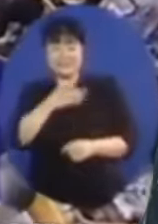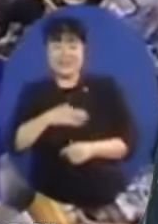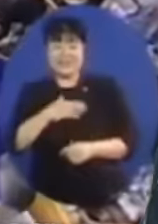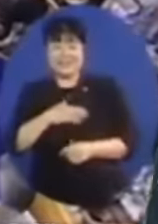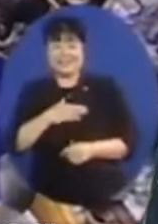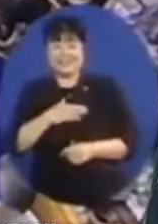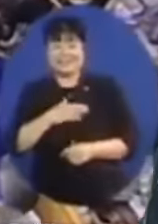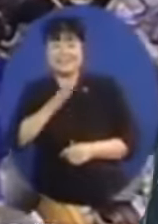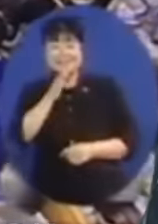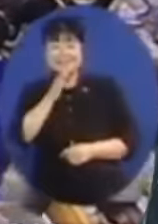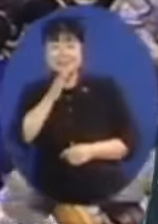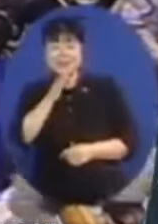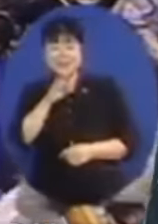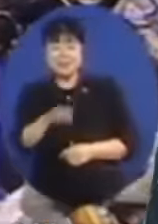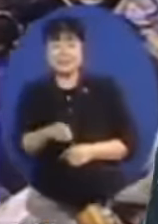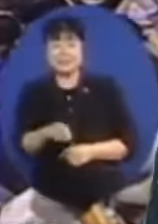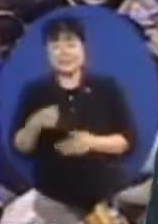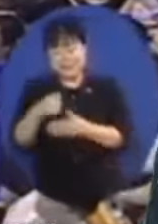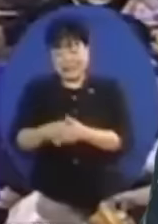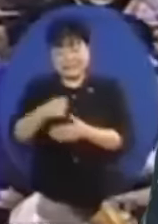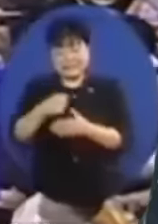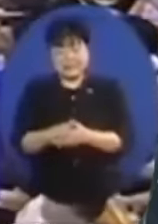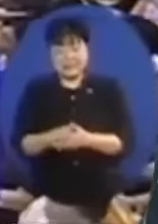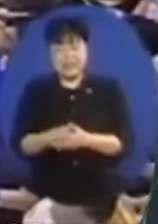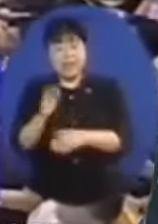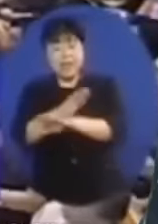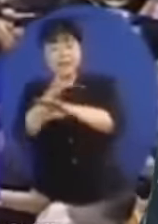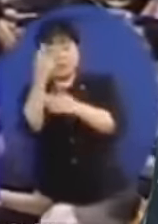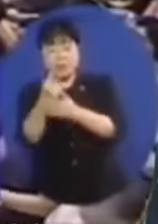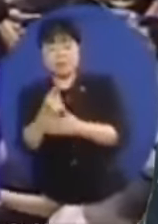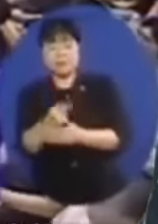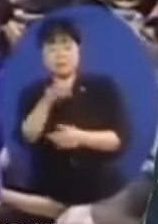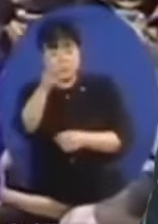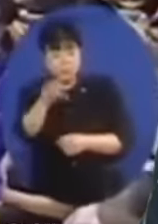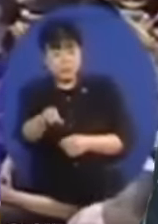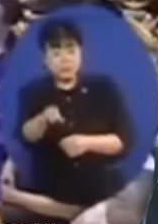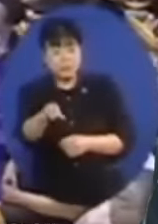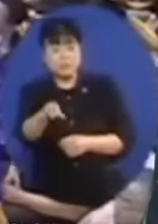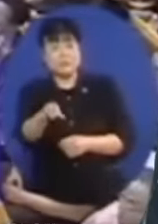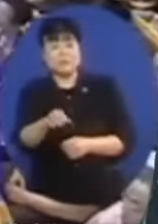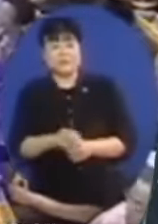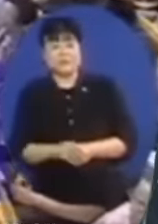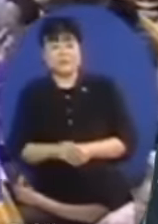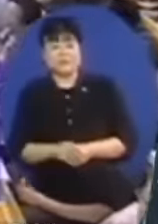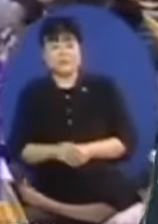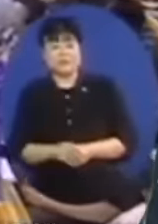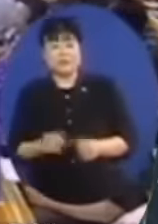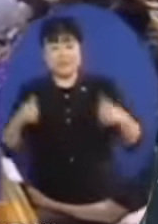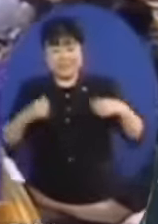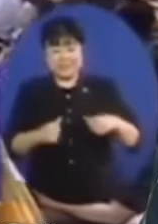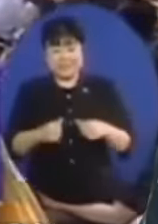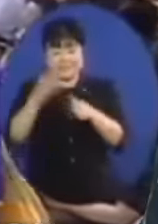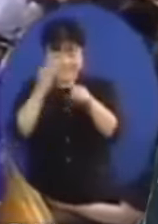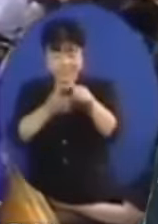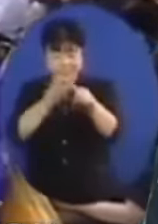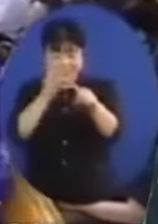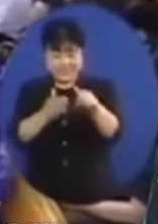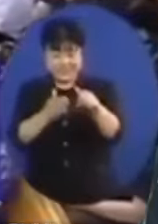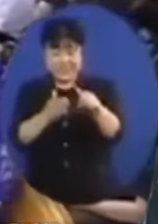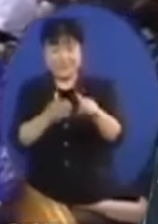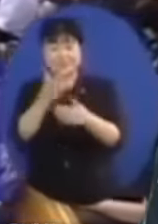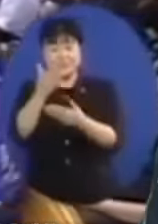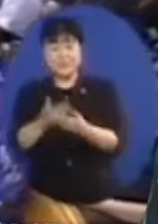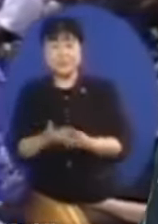아느니라. 참으로 우리가 여기에 있어 탄식하며 하늘로부터 오는 우리 처소로 드림길을 간절히 사모하노라. 이렇게 입으면